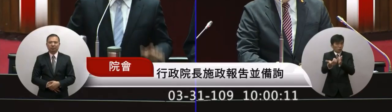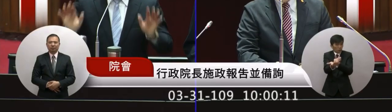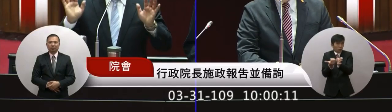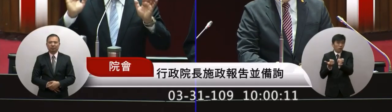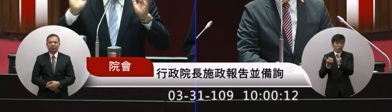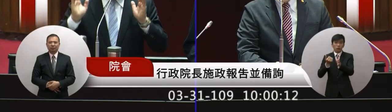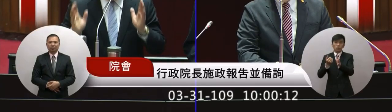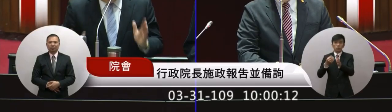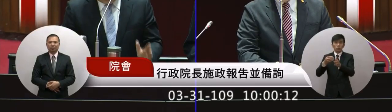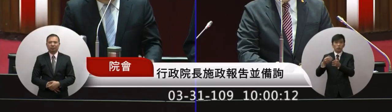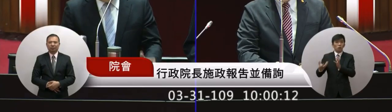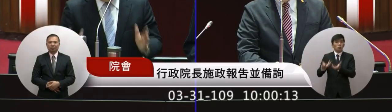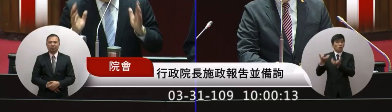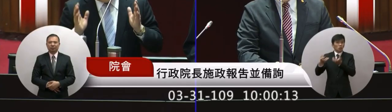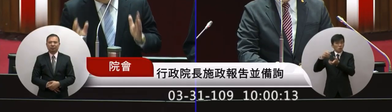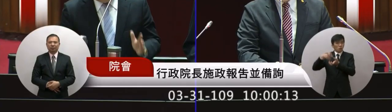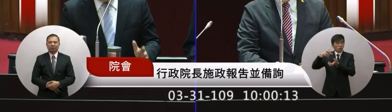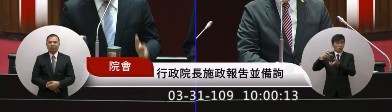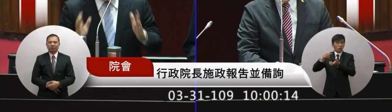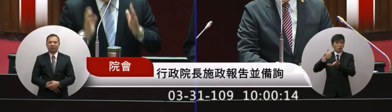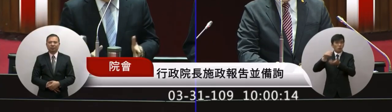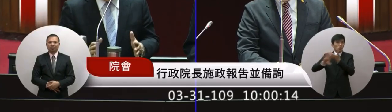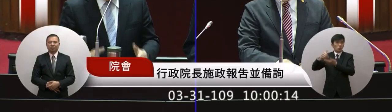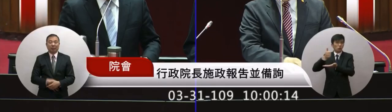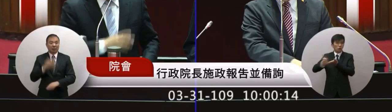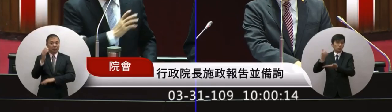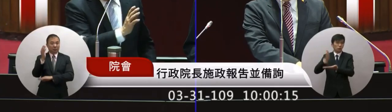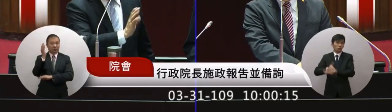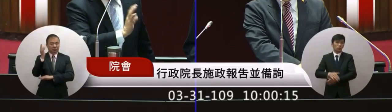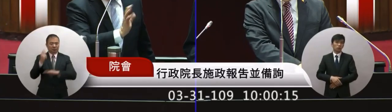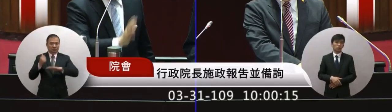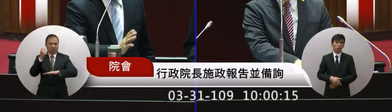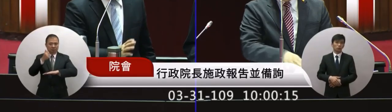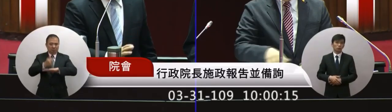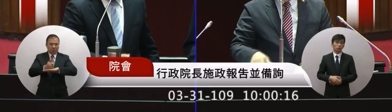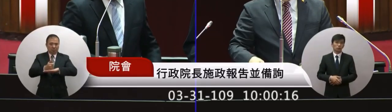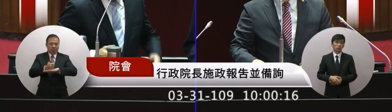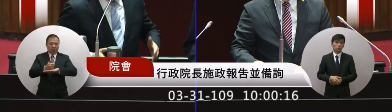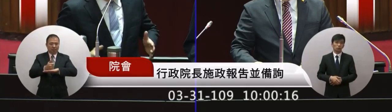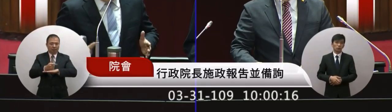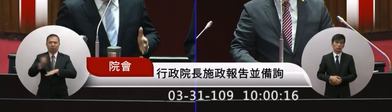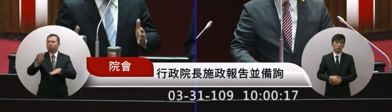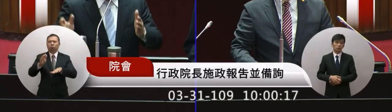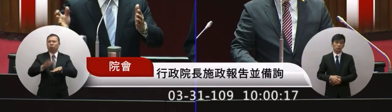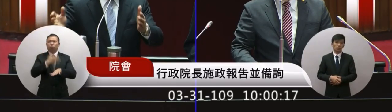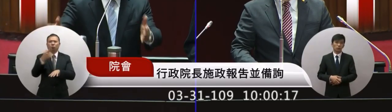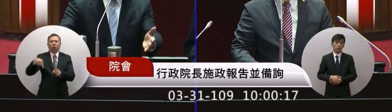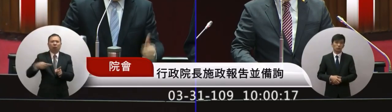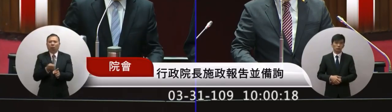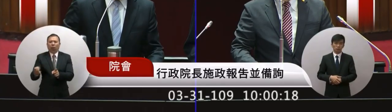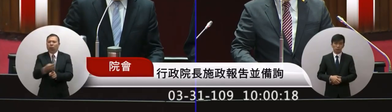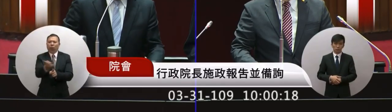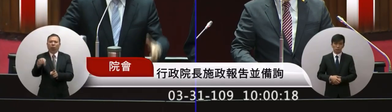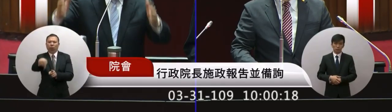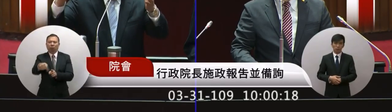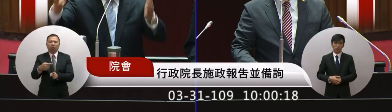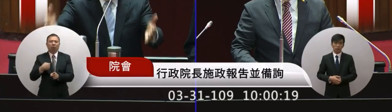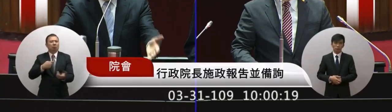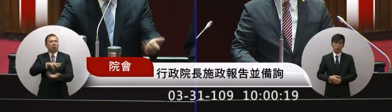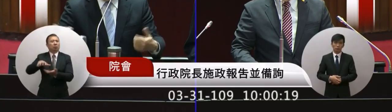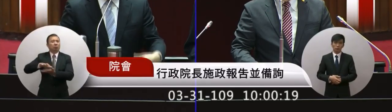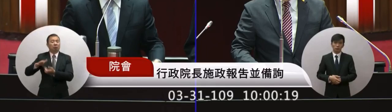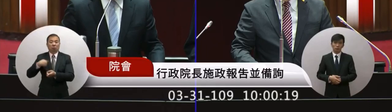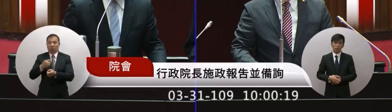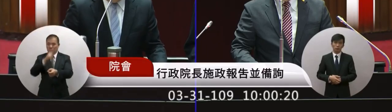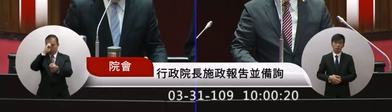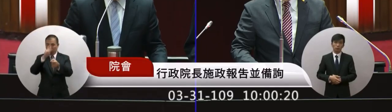外？ 我们整个政府执政不会脚步错踏，我们要往恢和家园走。封